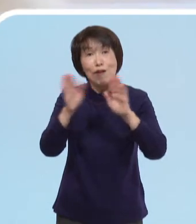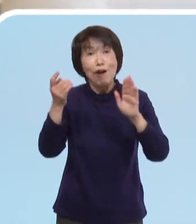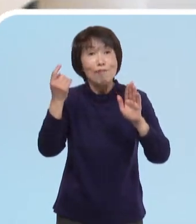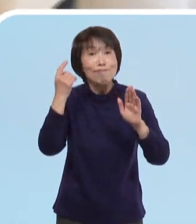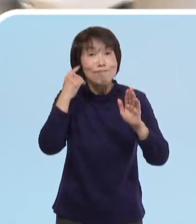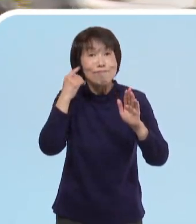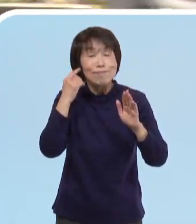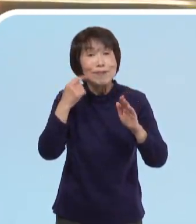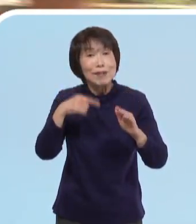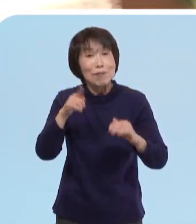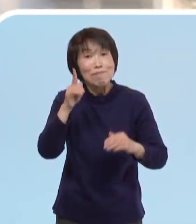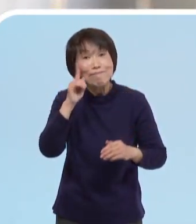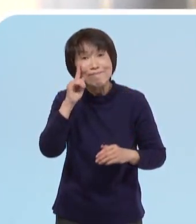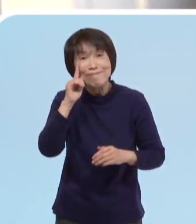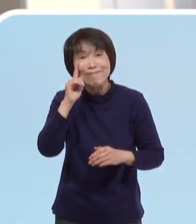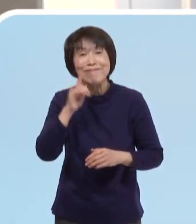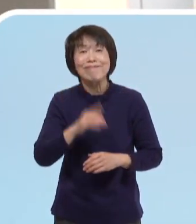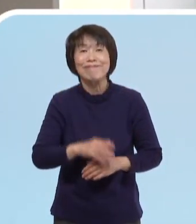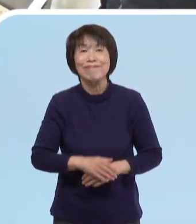です。お邪魔しています。